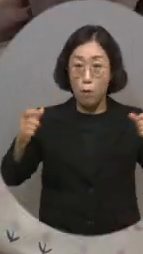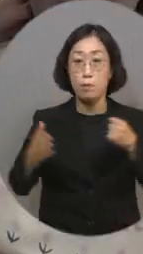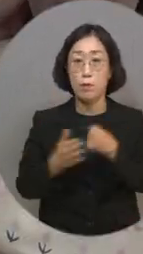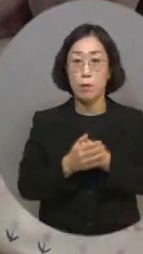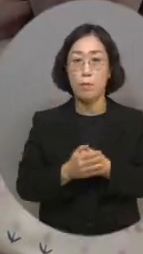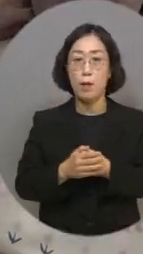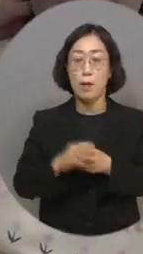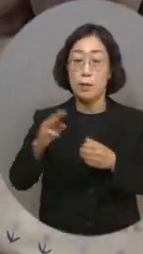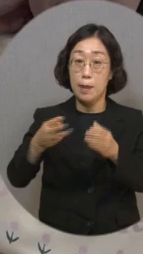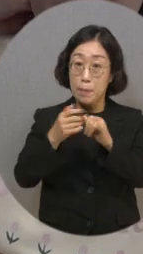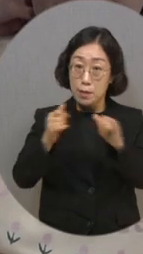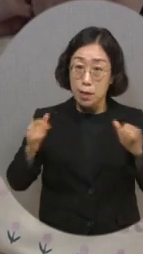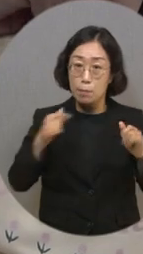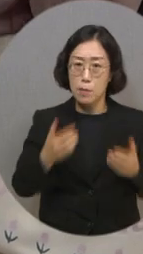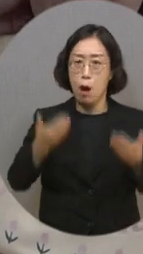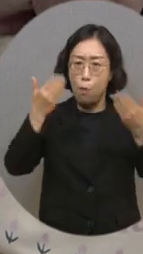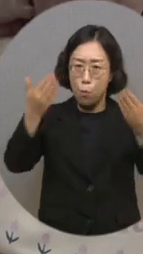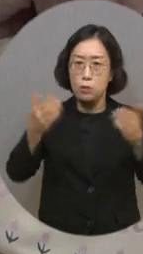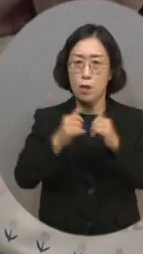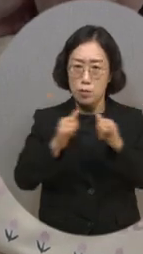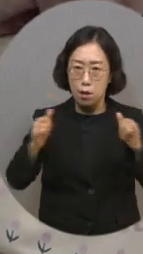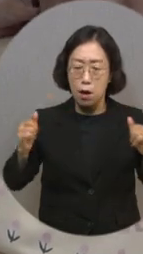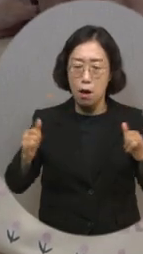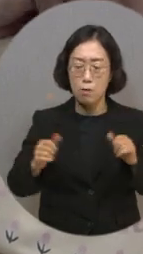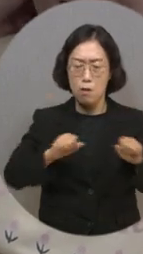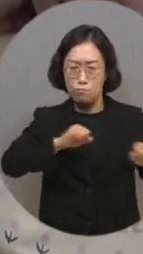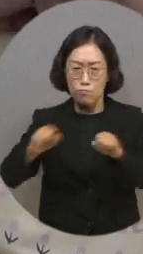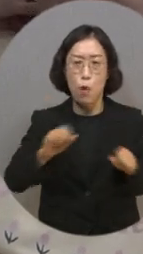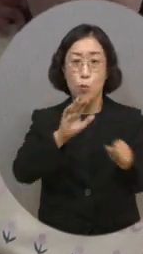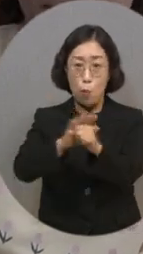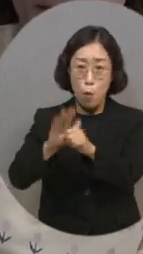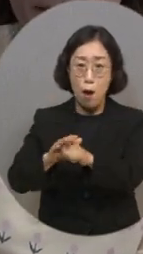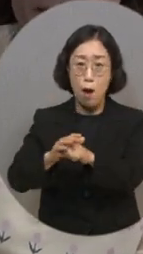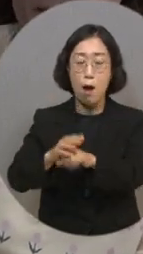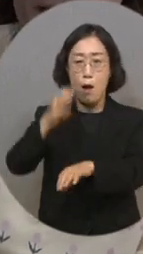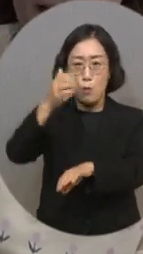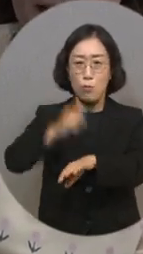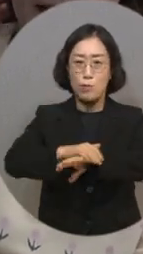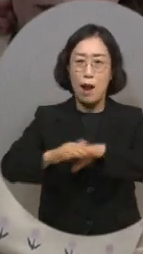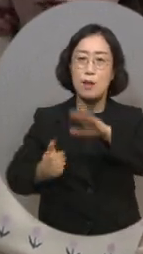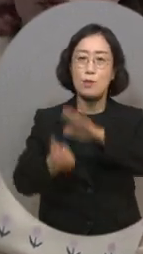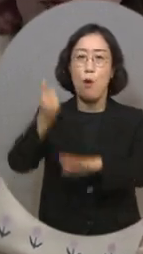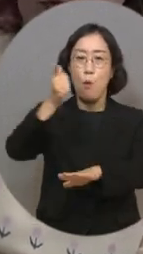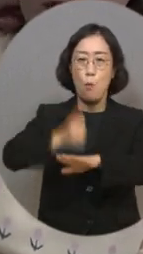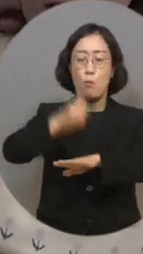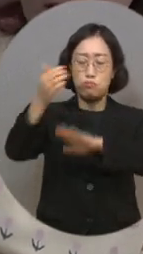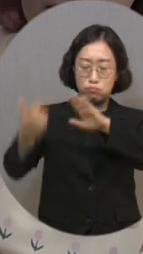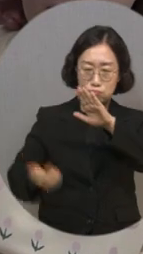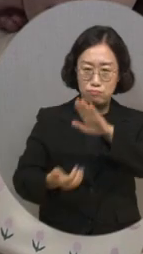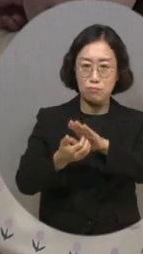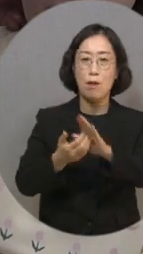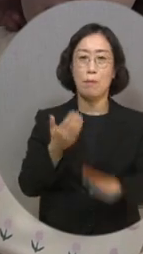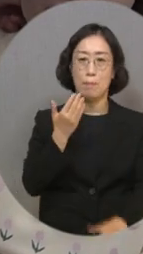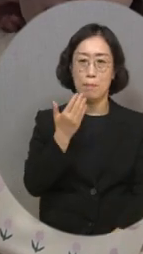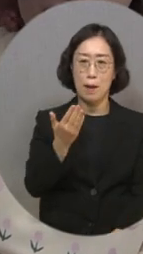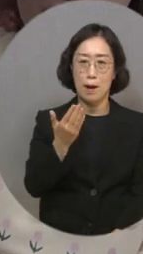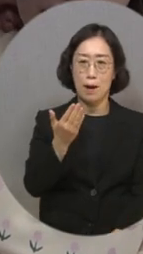약 300여 명의 자원봉사자들의 뜨거운 참여가 있었기에 이번 행사가 성공적으로 마무리될 수